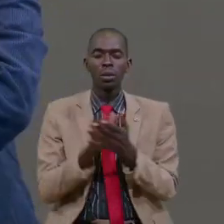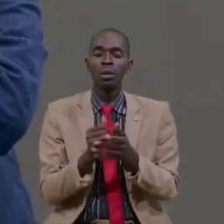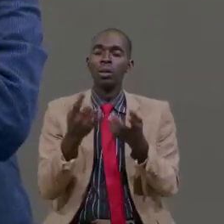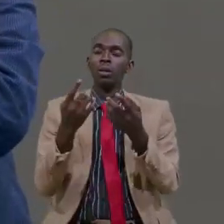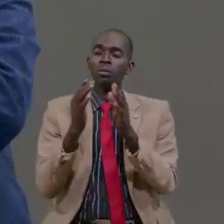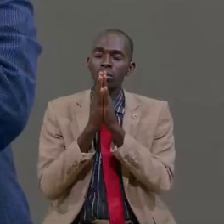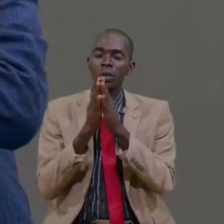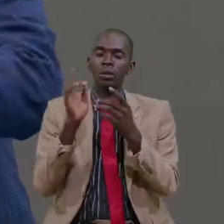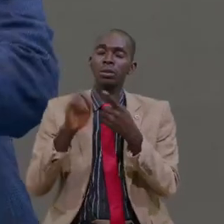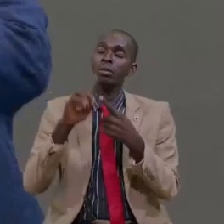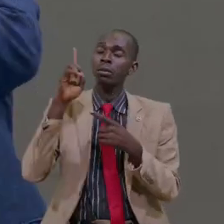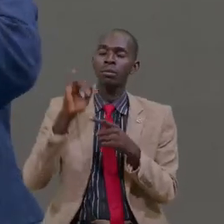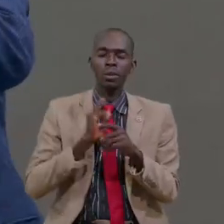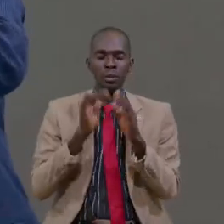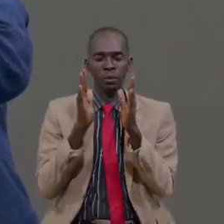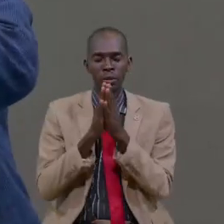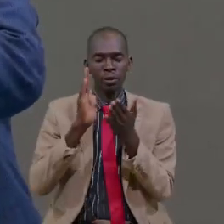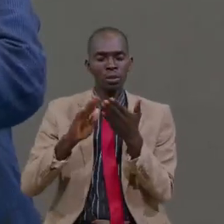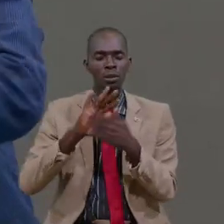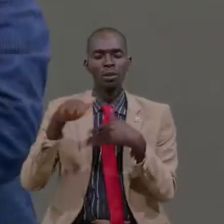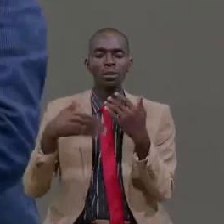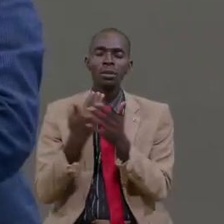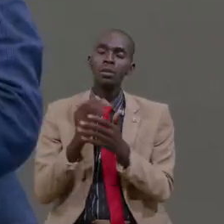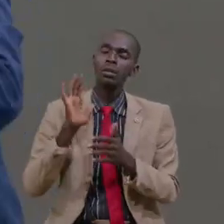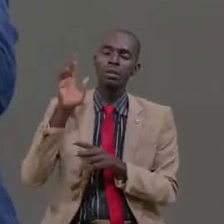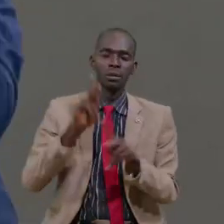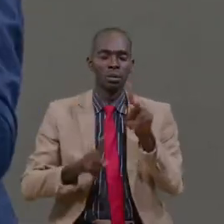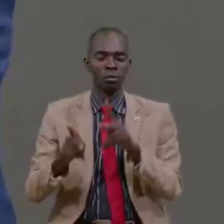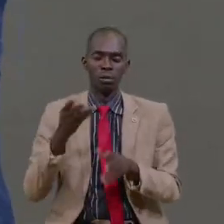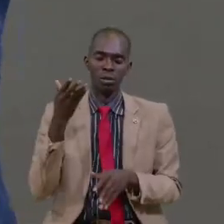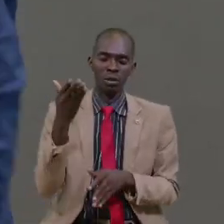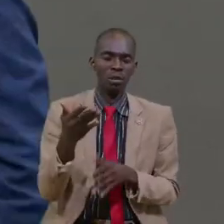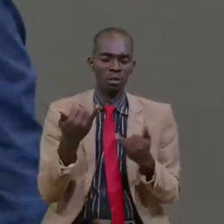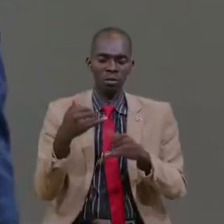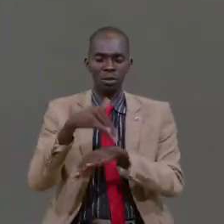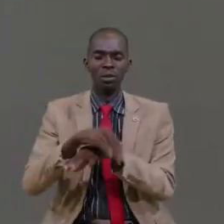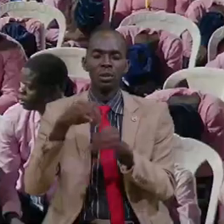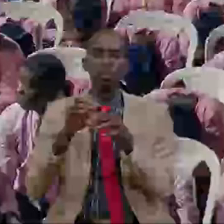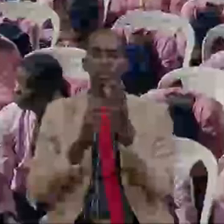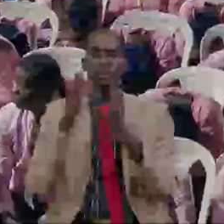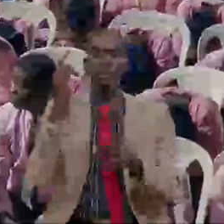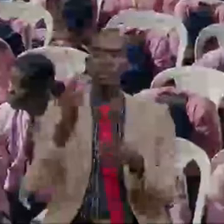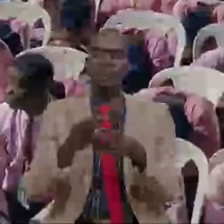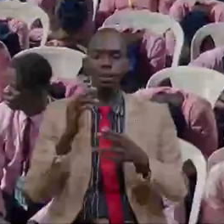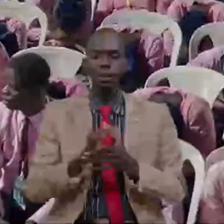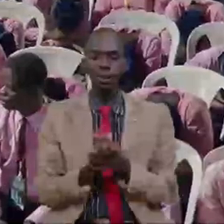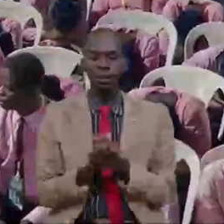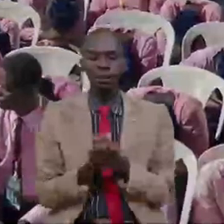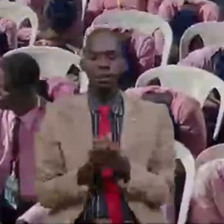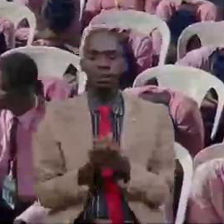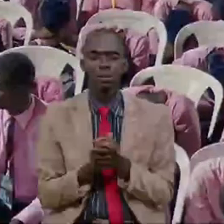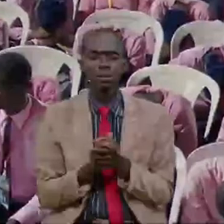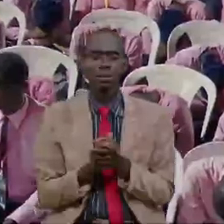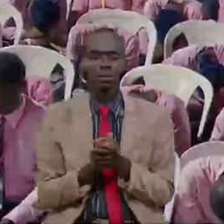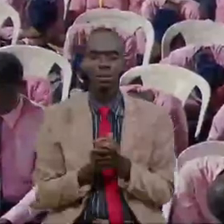invoquera, je prie, pardonne tout ton peuple là-bas ce soir. Au nom de Jésus,